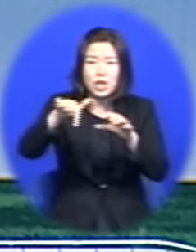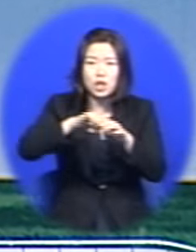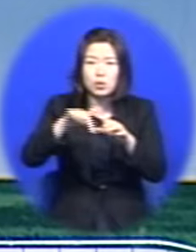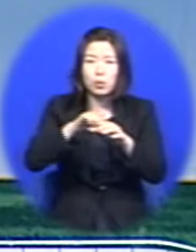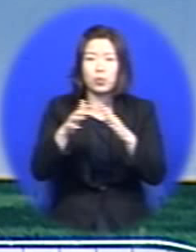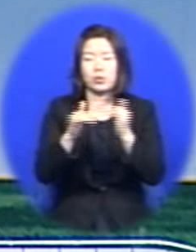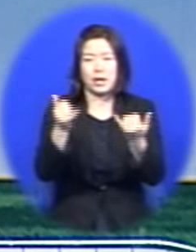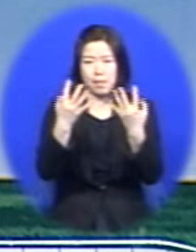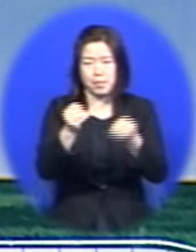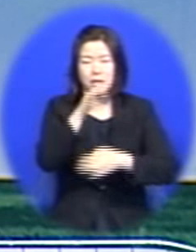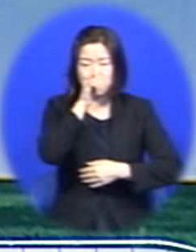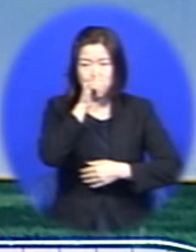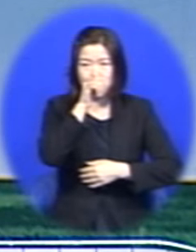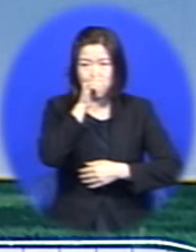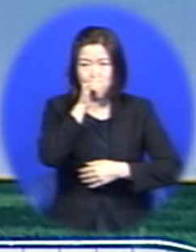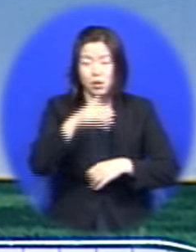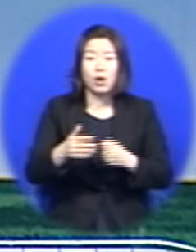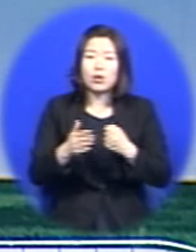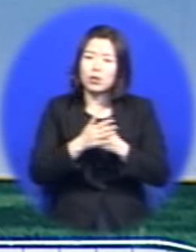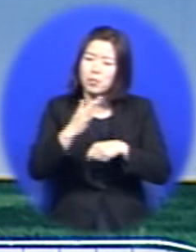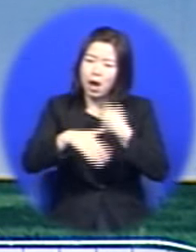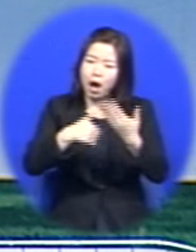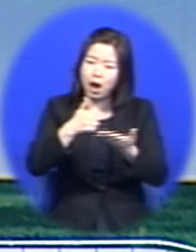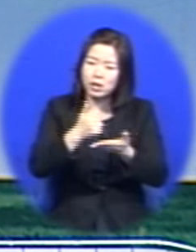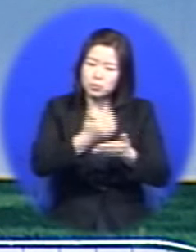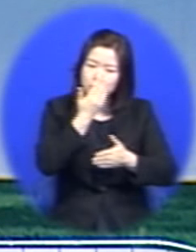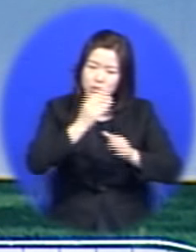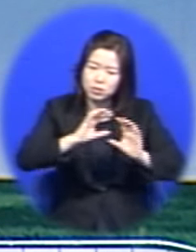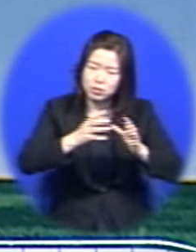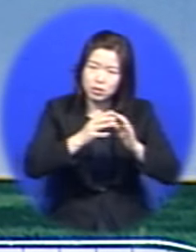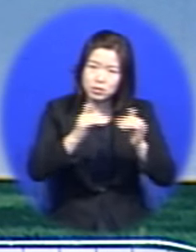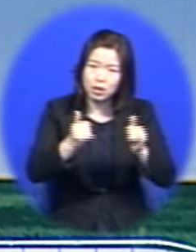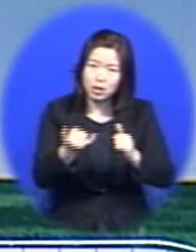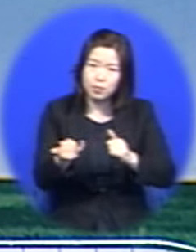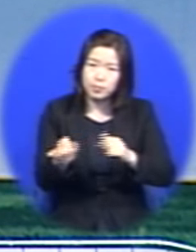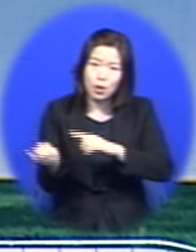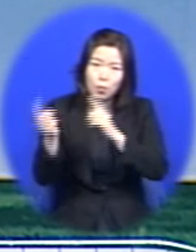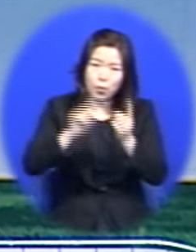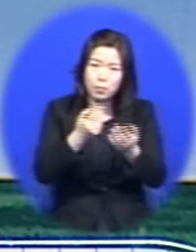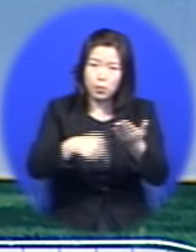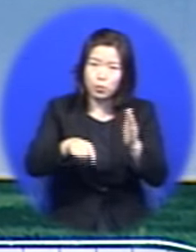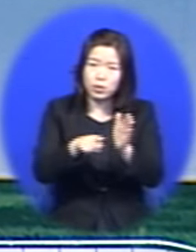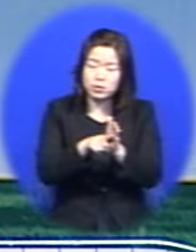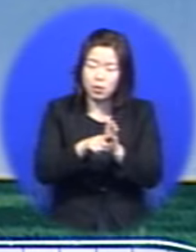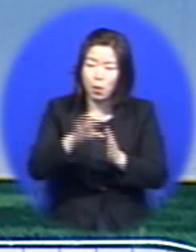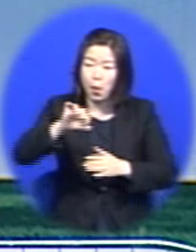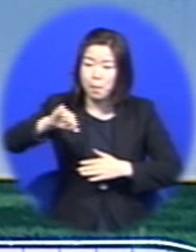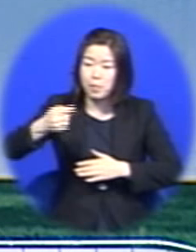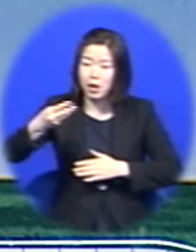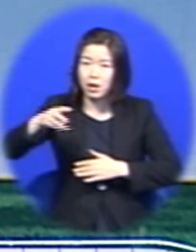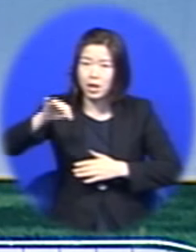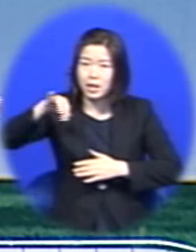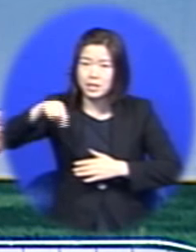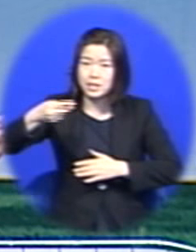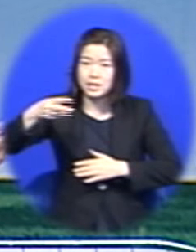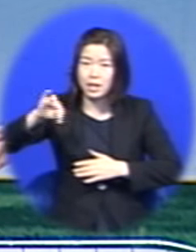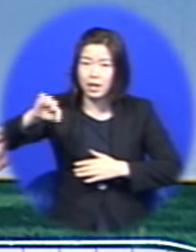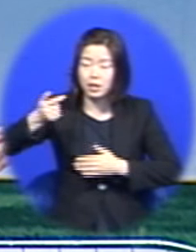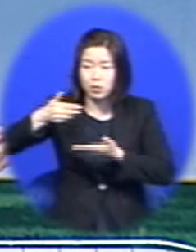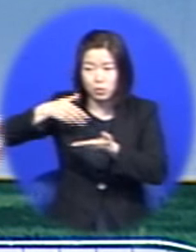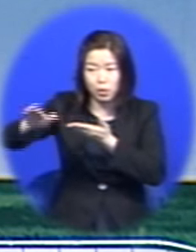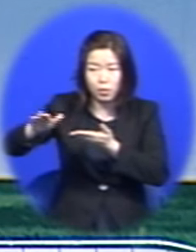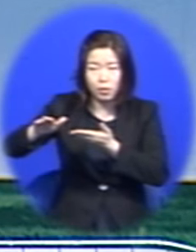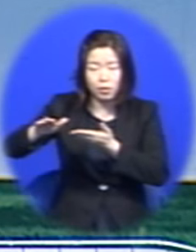그러면 하나님은 이스라엘이라고 하는 나라를 회복시키기 위해서 팔레스타인 사람들은 다 내쫓아야 되는 것이 그게